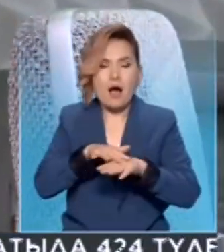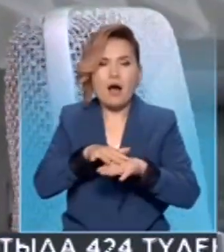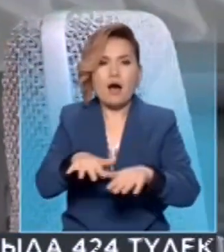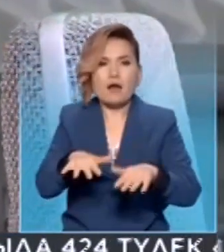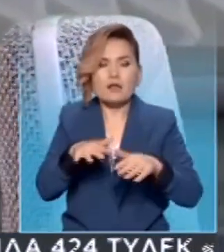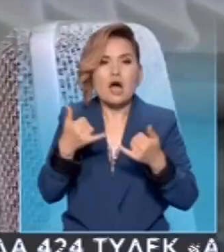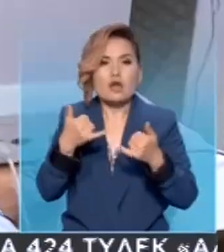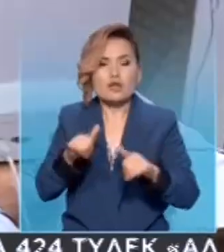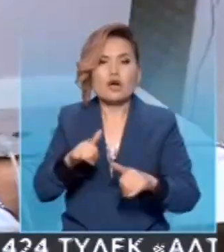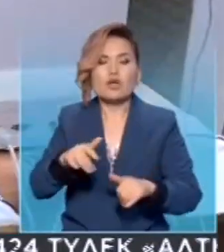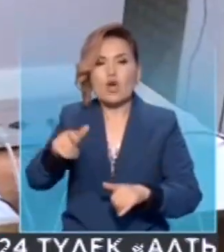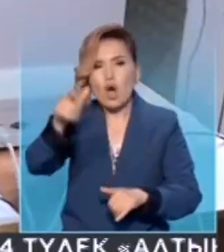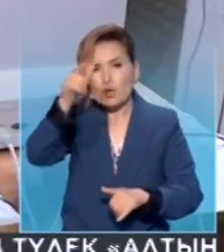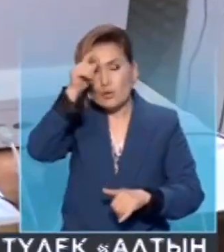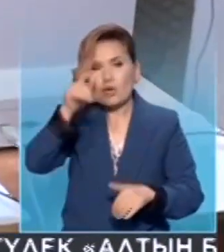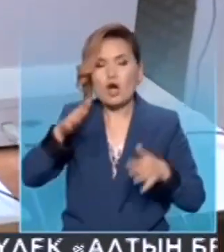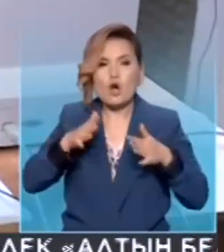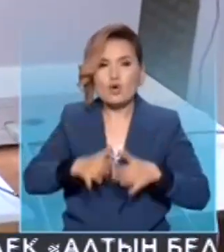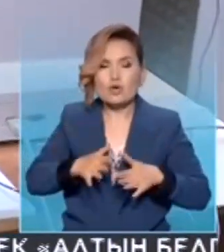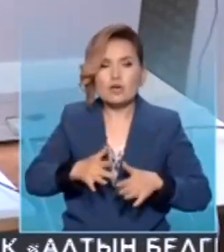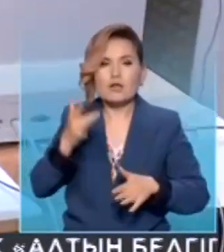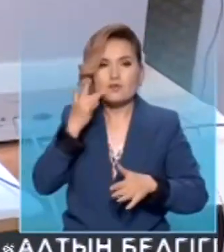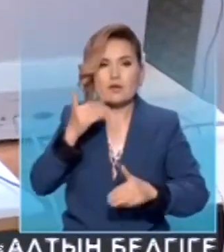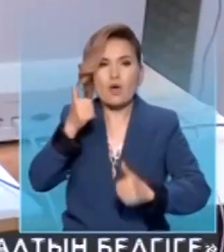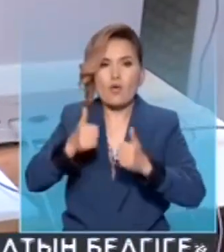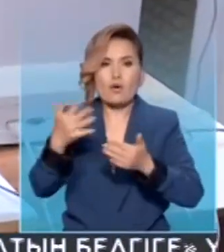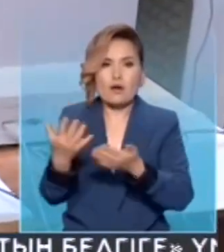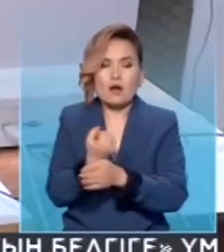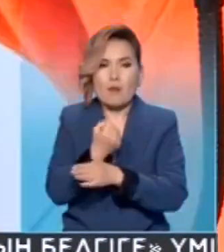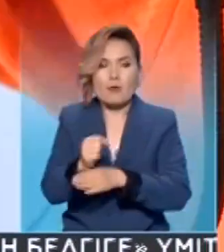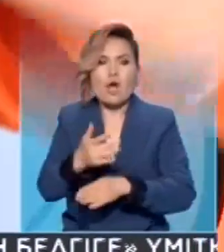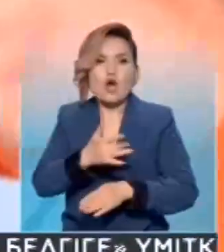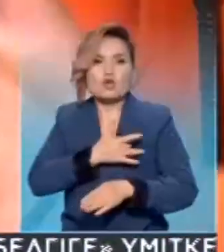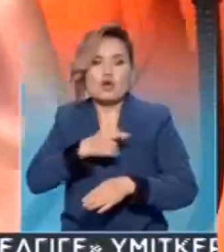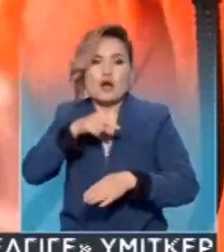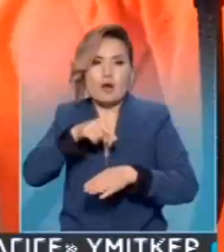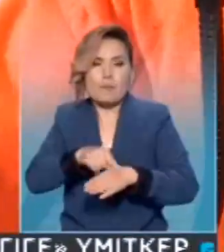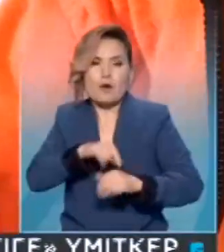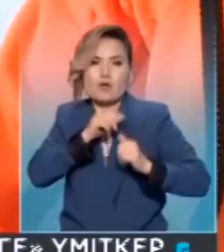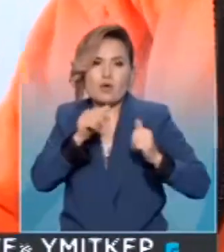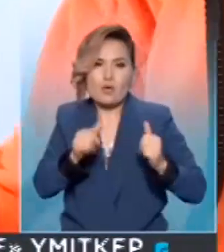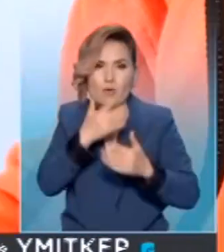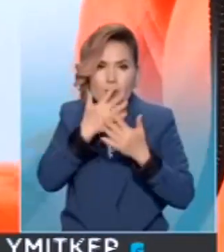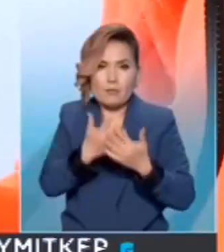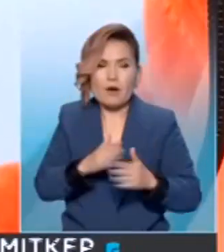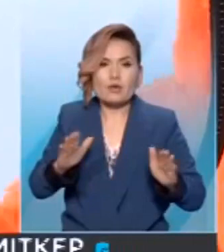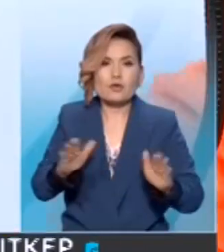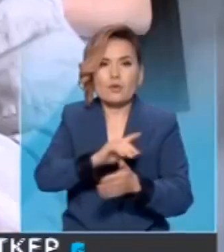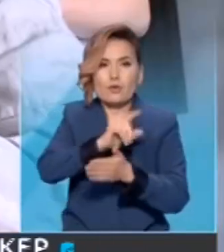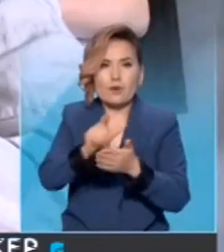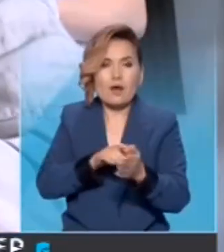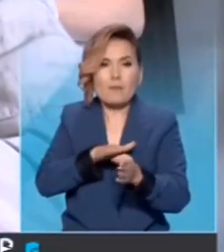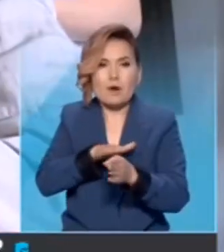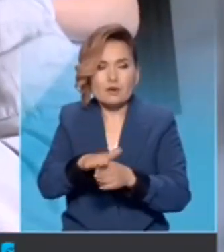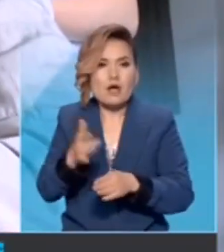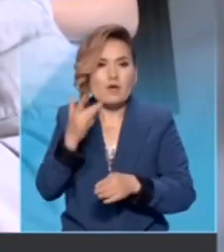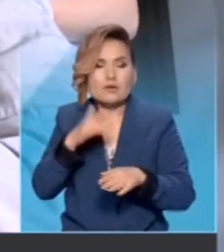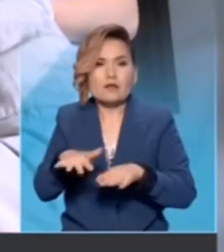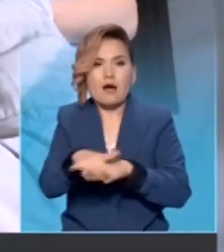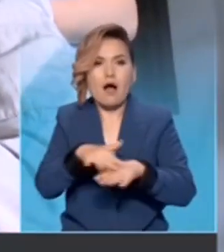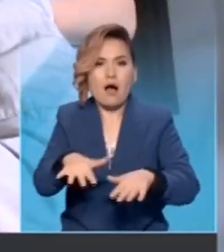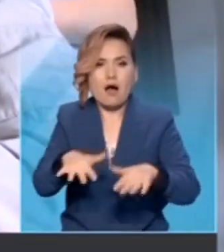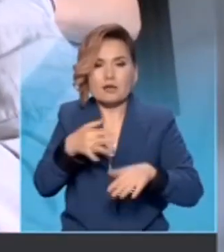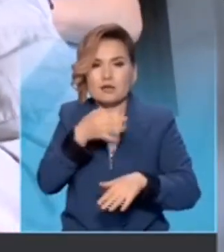Түркияда өткен додалардан жүлделі оралған. Мен әнді жүрекпен сезініп, жүрекпен орындаймын. Сол үшін тыңдарманның жүрегін жаулаймын,